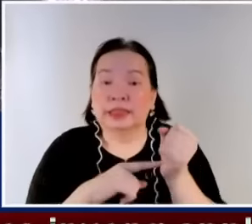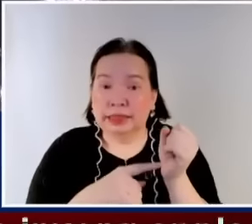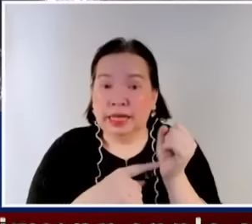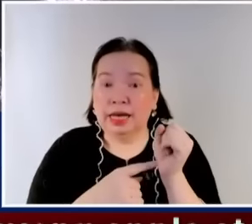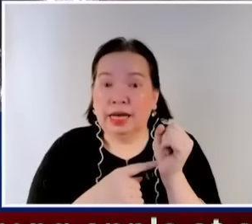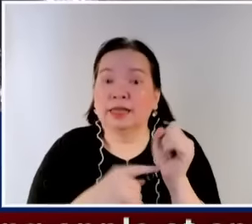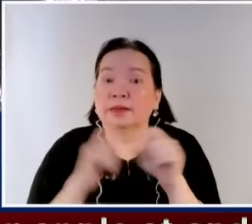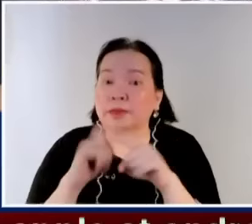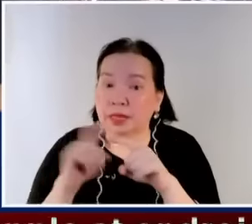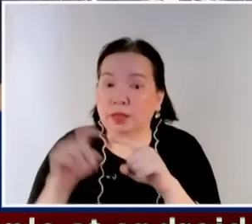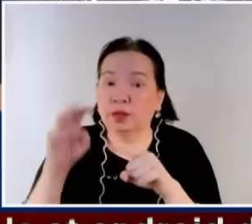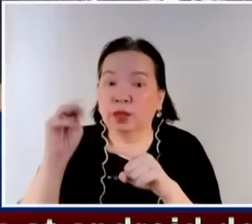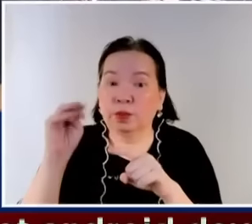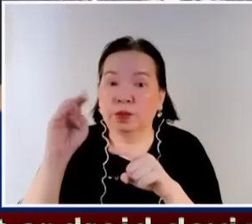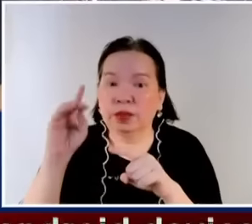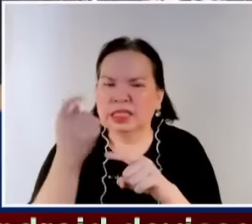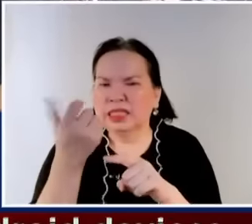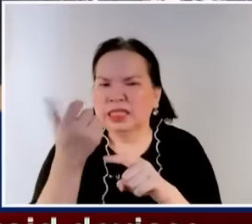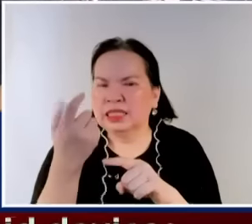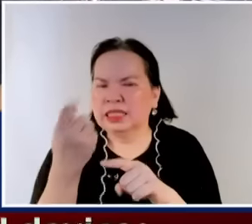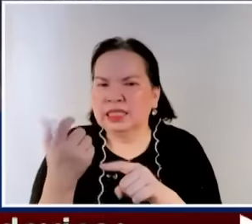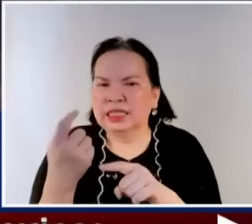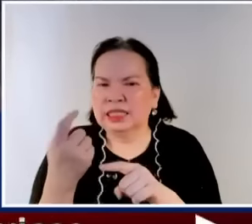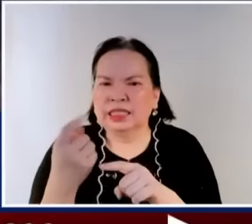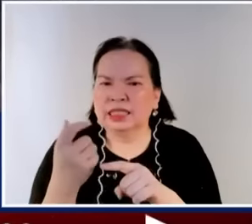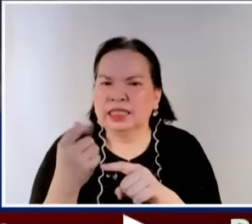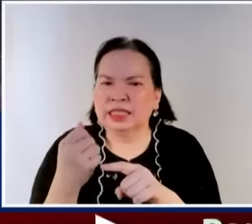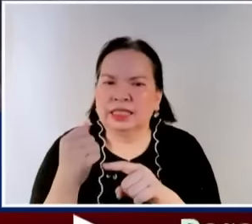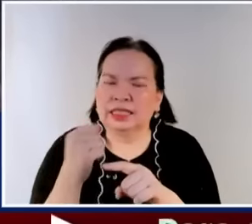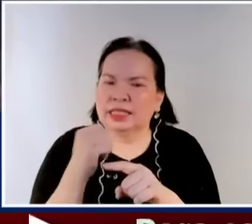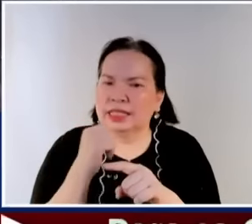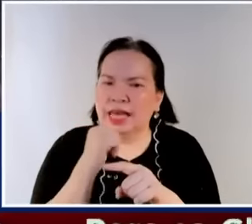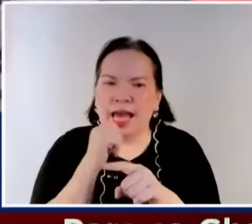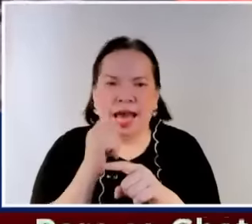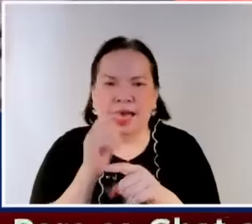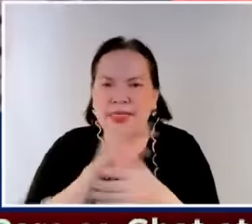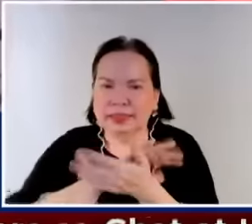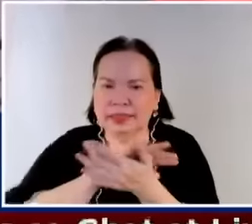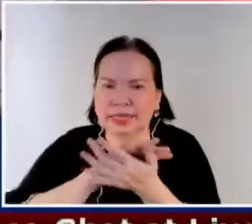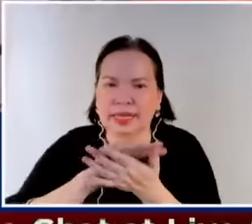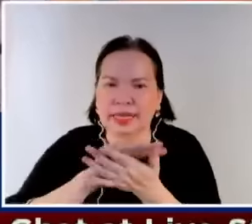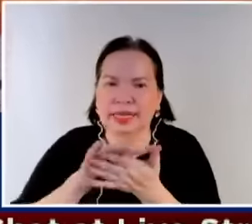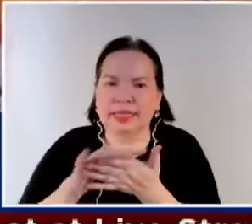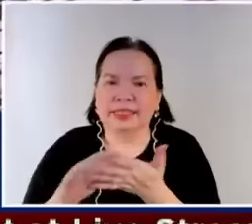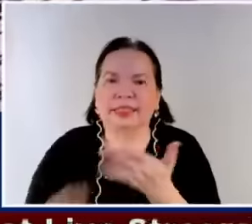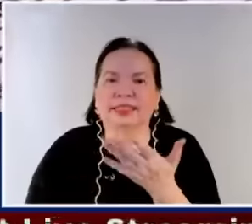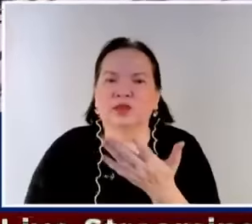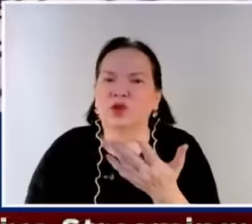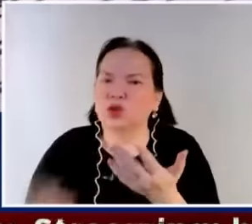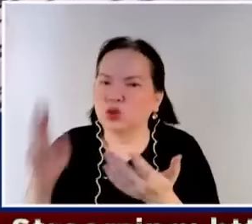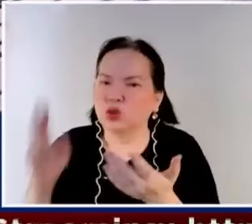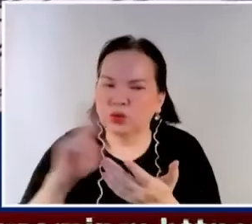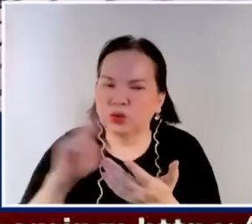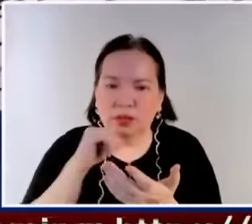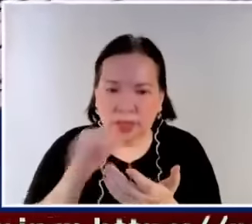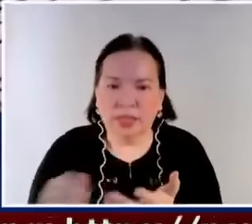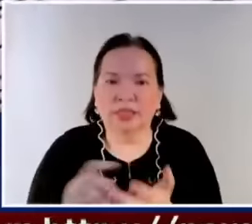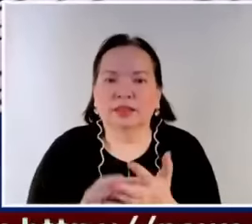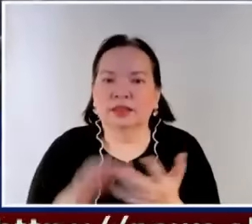MMDA ang pag-aalis sa mga kawad na hindi maayos ang pagkaka-install o yung mga hindi na ginagamit. Ayon sa